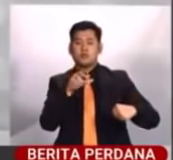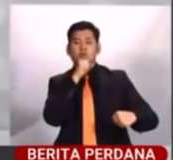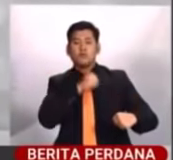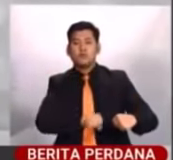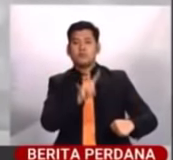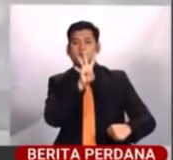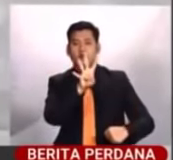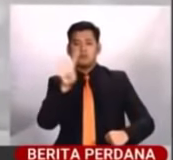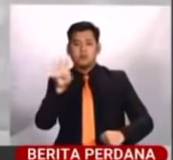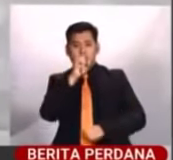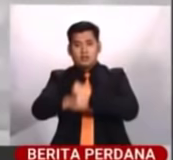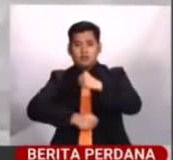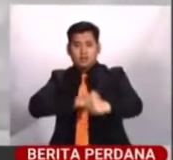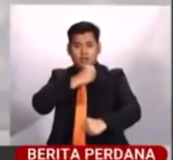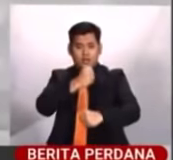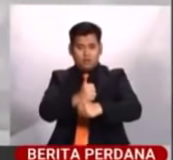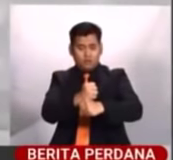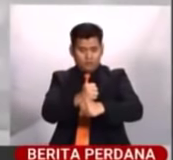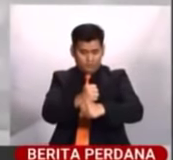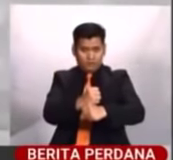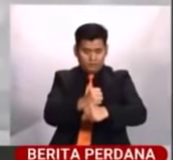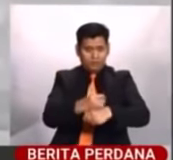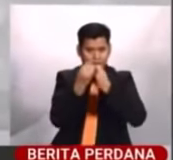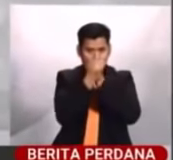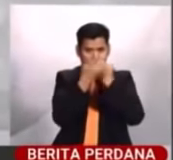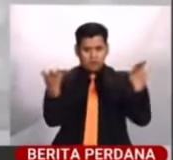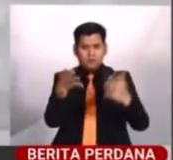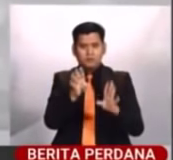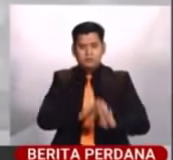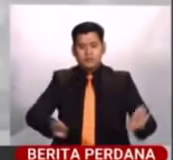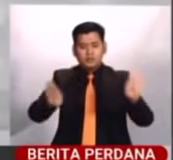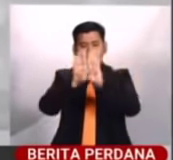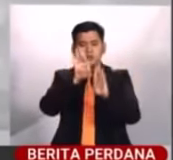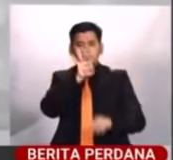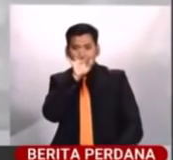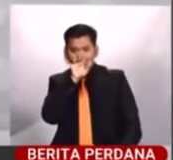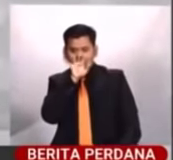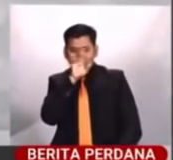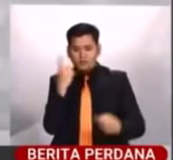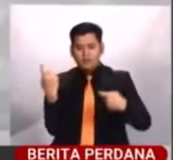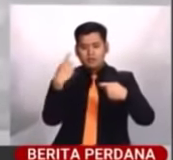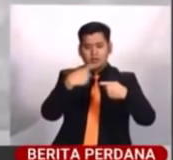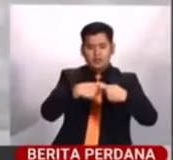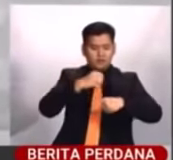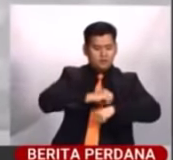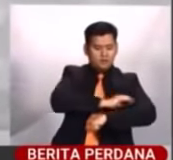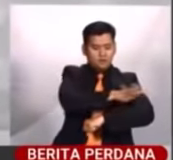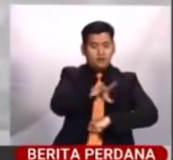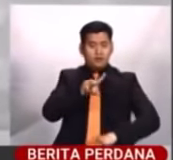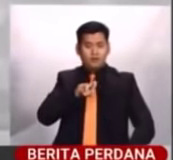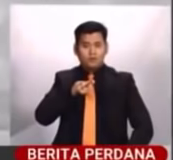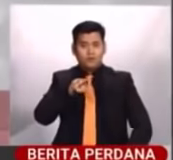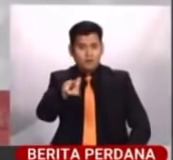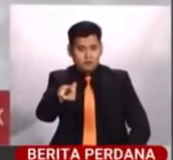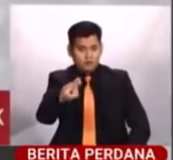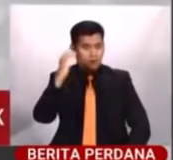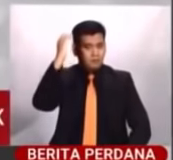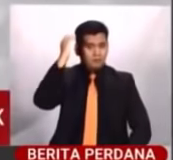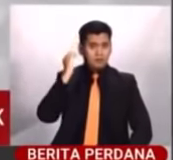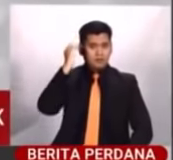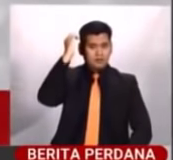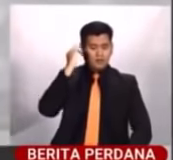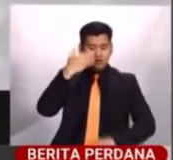tahun, didakwa memuat naik kenyataan meresahkan mengenai jangkitan wabak itu dalam bas persiaran tempatan selepas